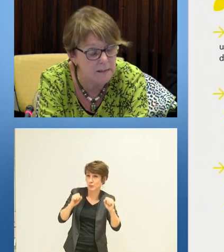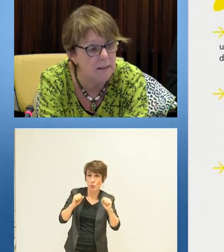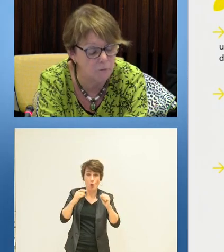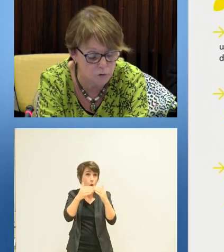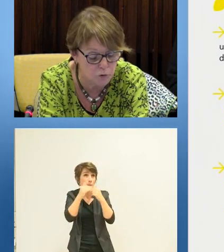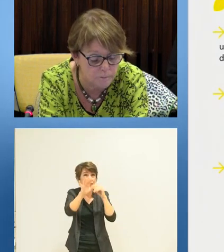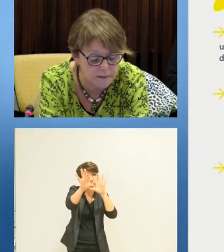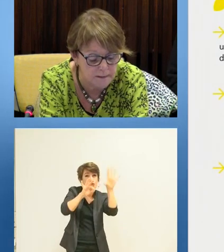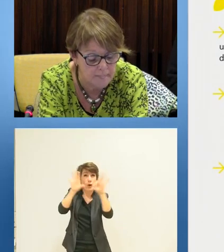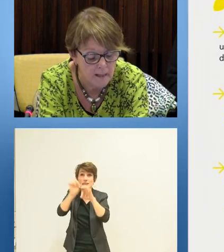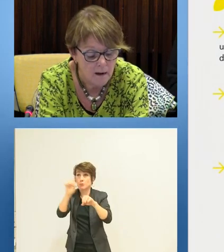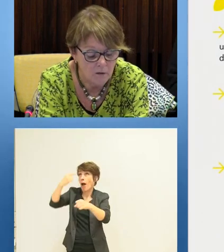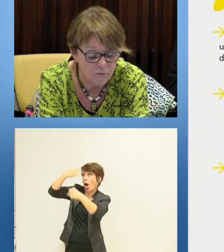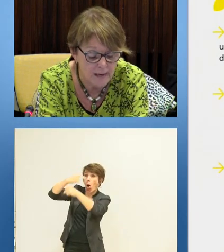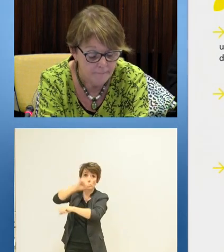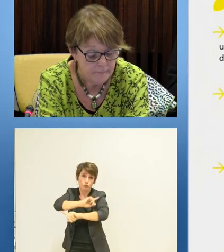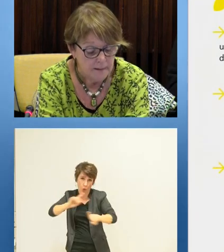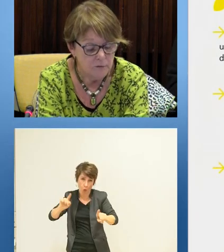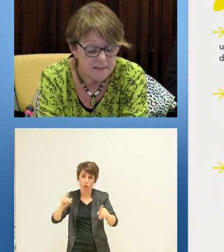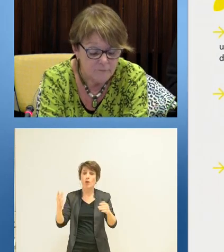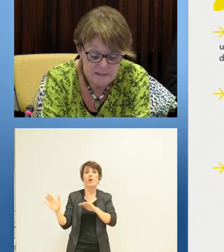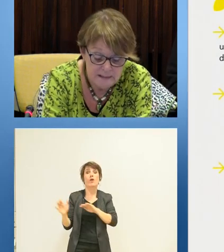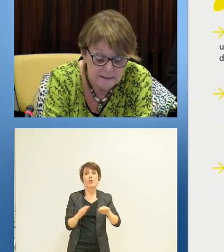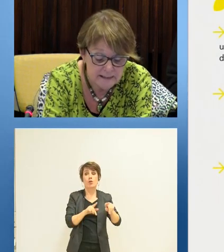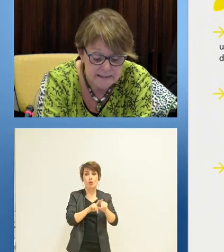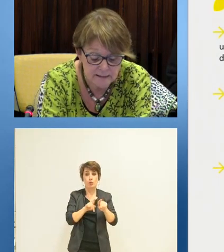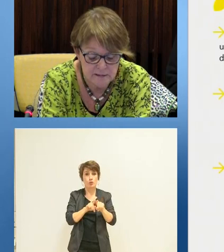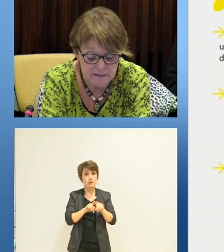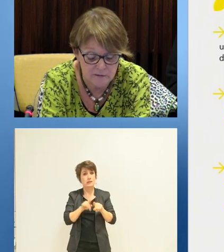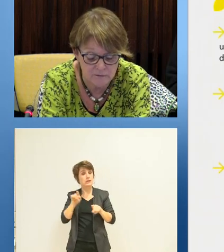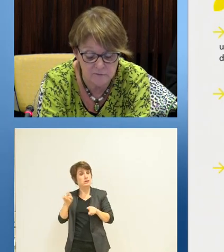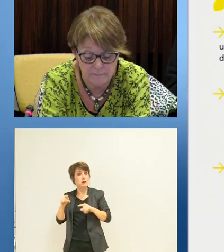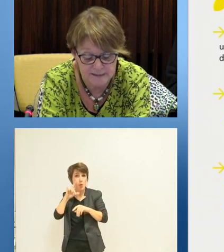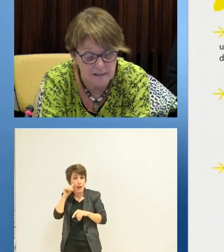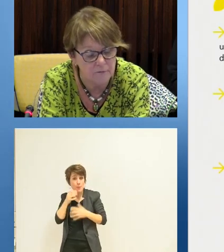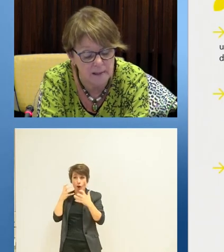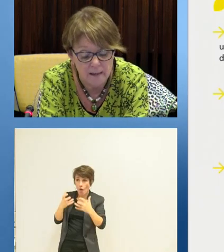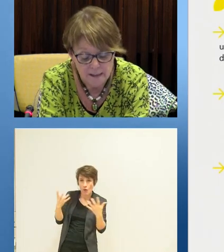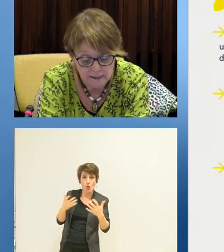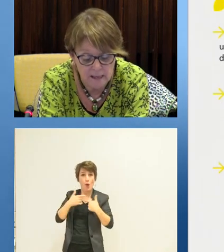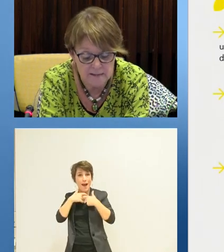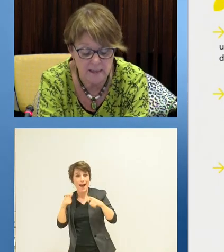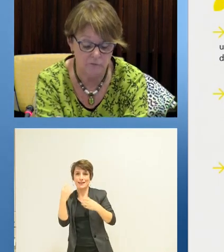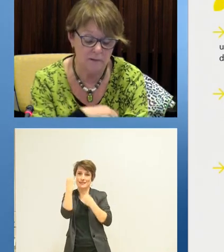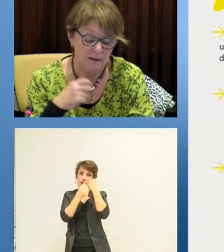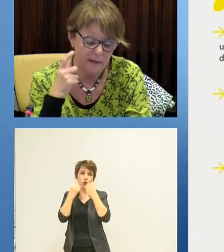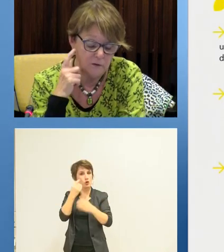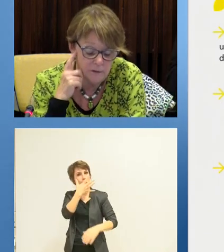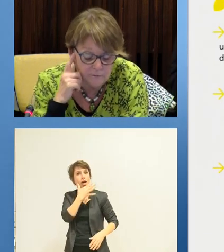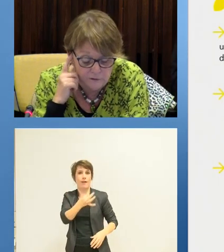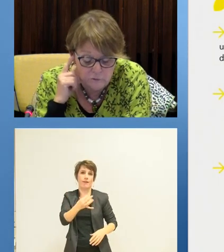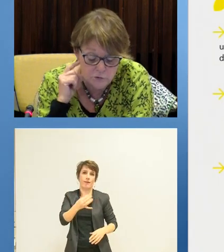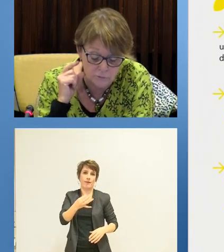choisi et non subi enfin que les facilités d'accès à des soins de santé soient préservés grâce à tout le travail